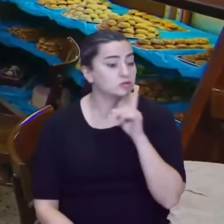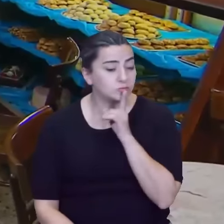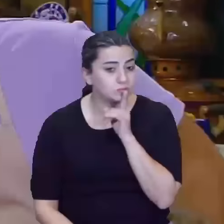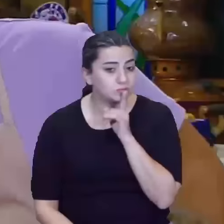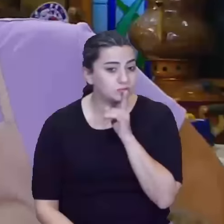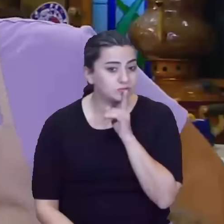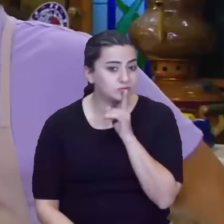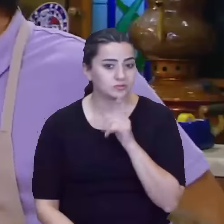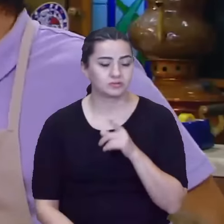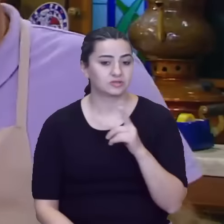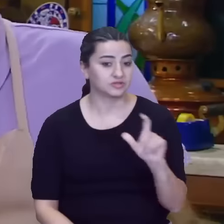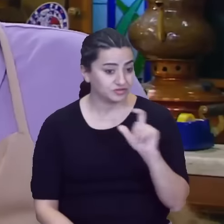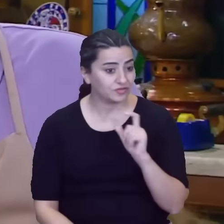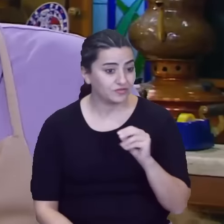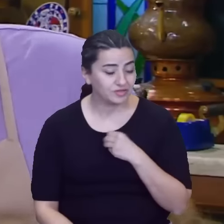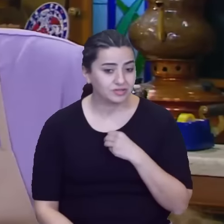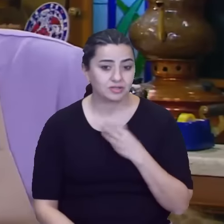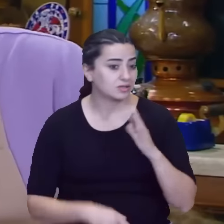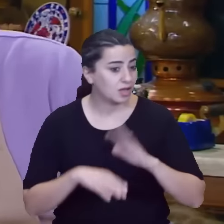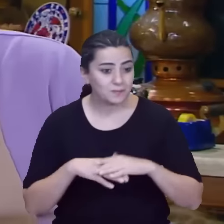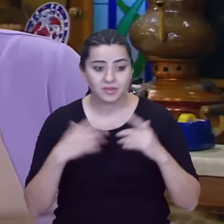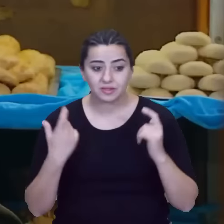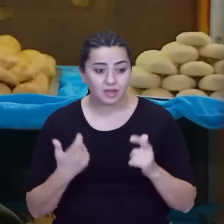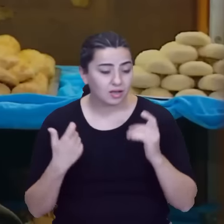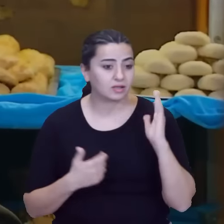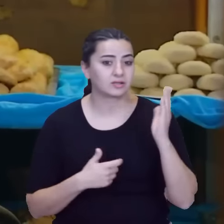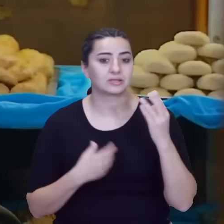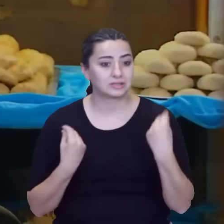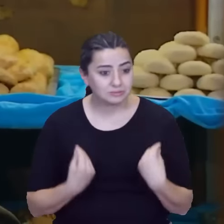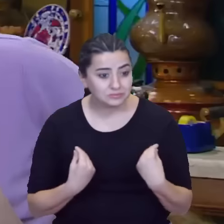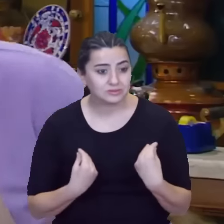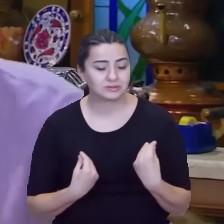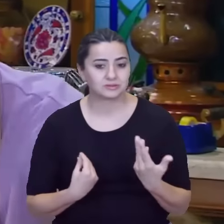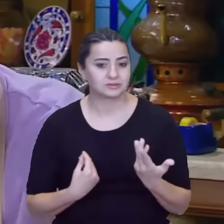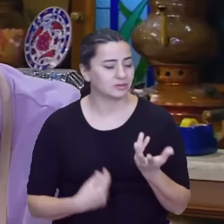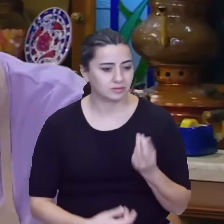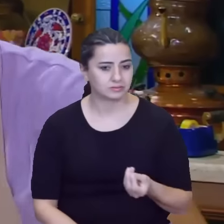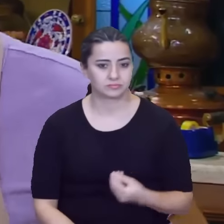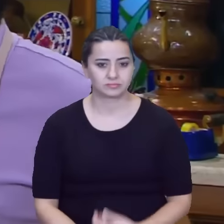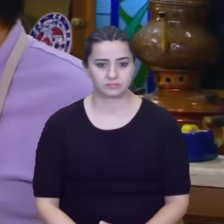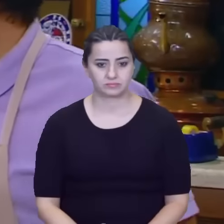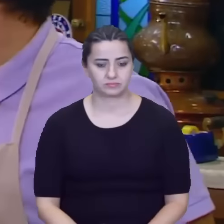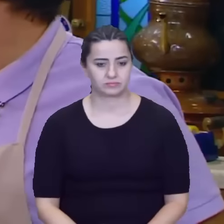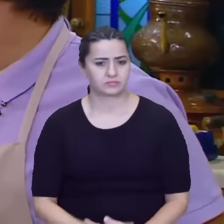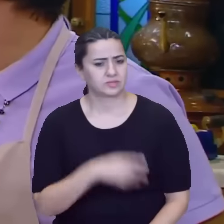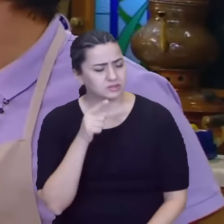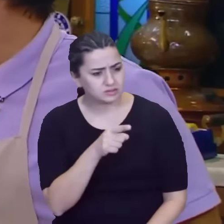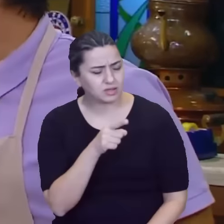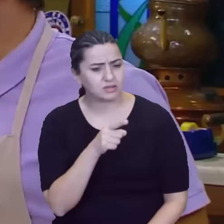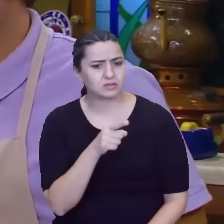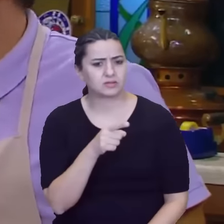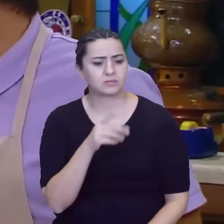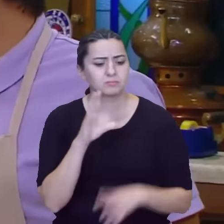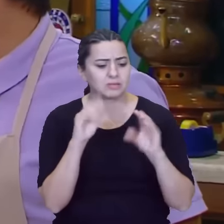Susmuş. Cevap versene ya. Ne yaptın, nerelerdeydin, nasılsın, iyi misin? Ha? Şşt. Ya sen...